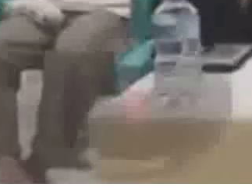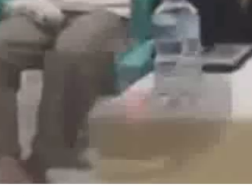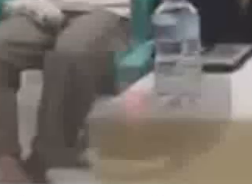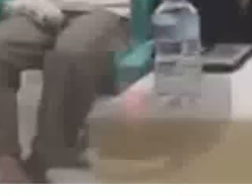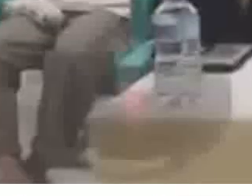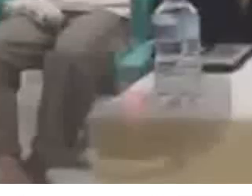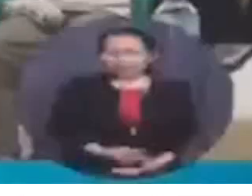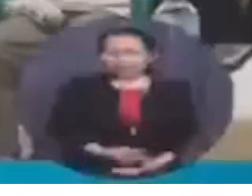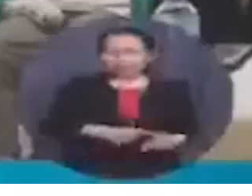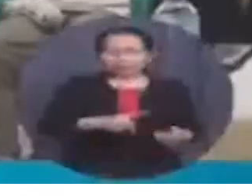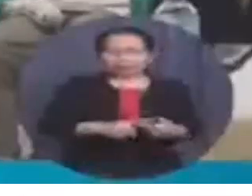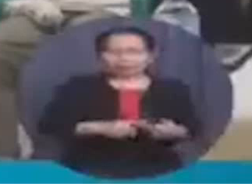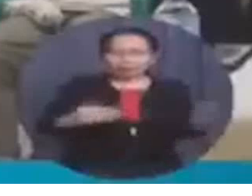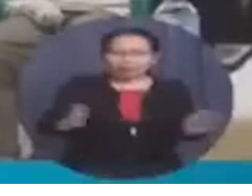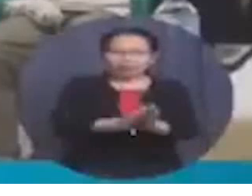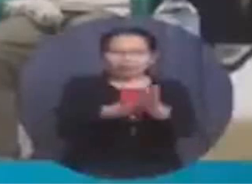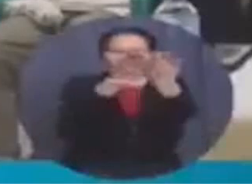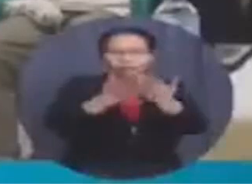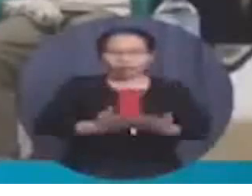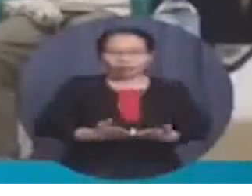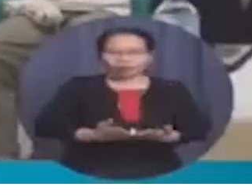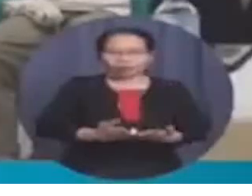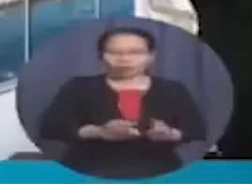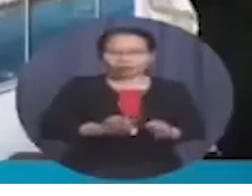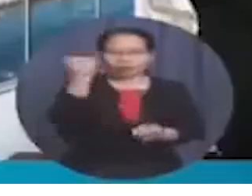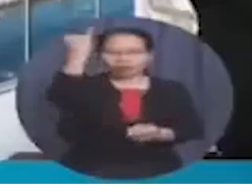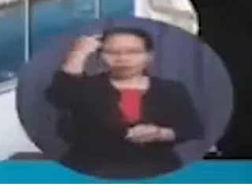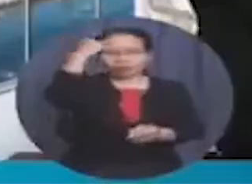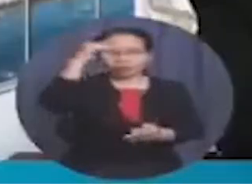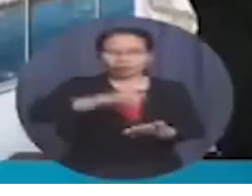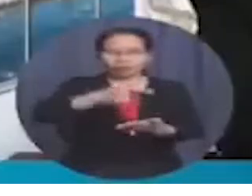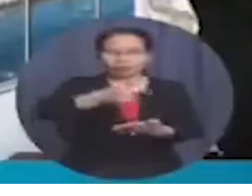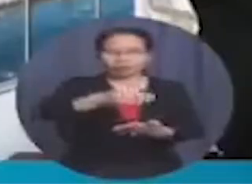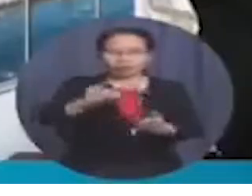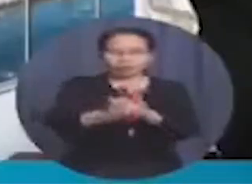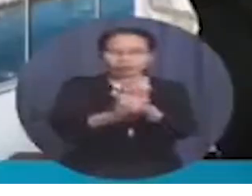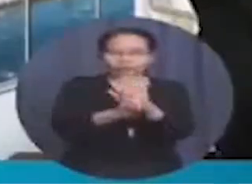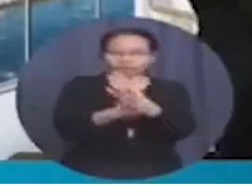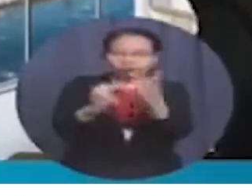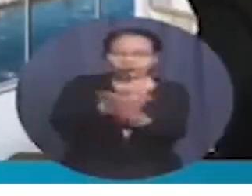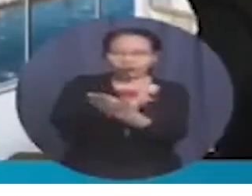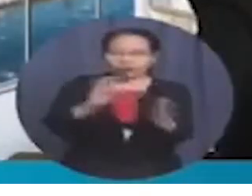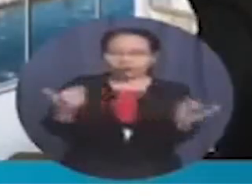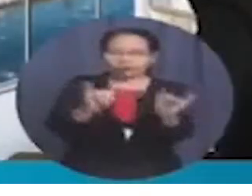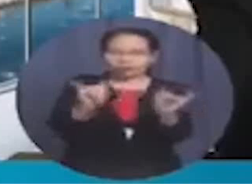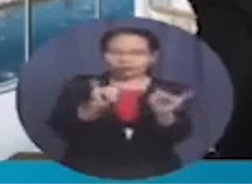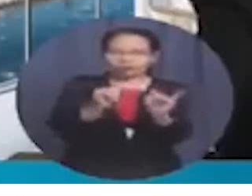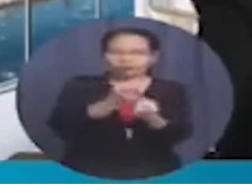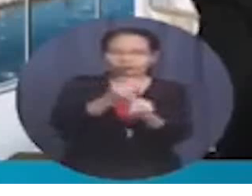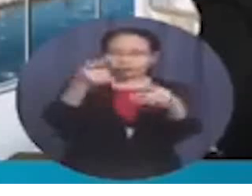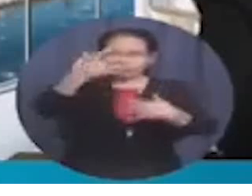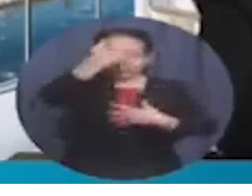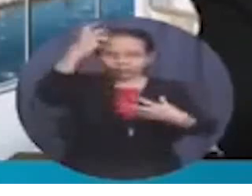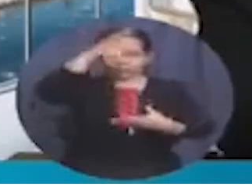mo, ang Joseph nag-evolve, parang taong nagaling sa unggoy na paniwala ng mga atista,